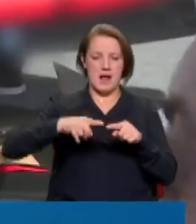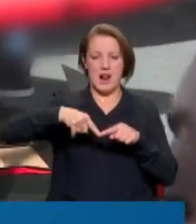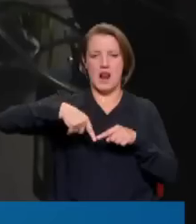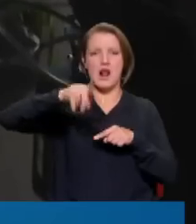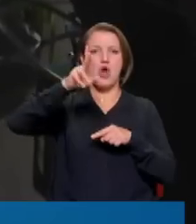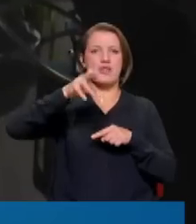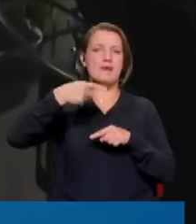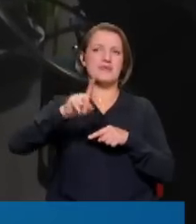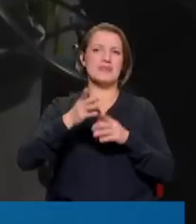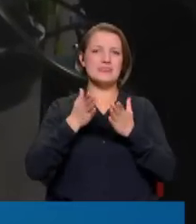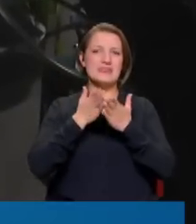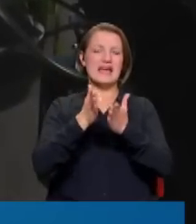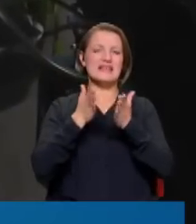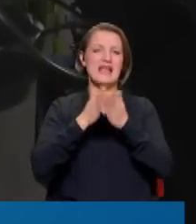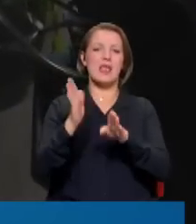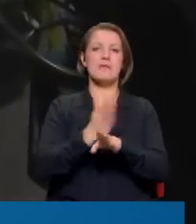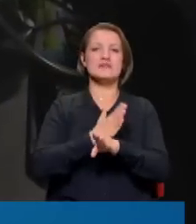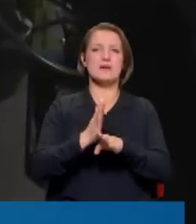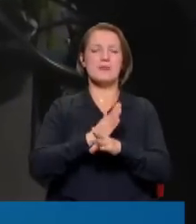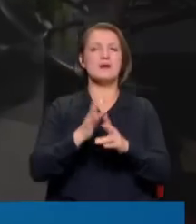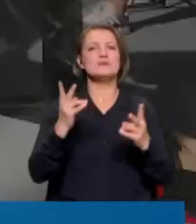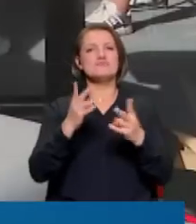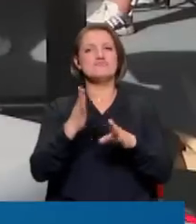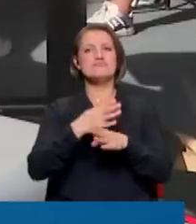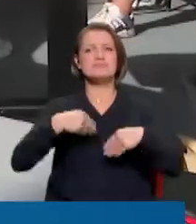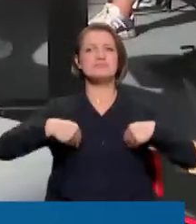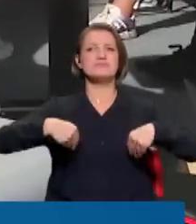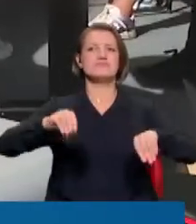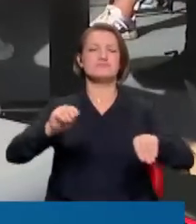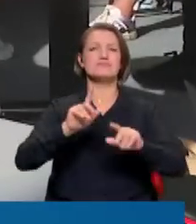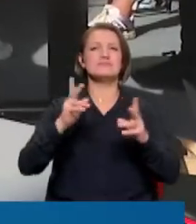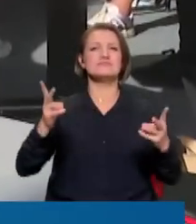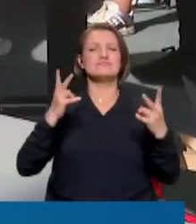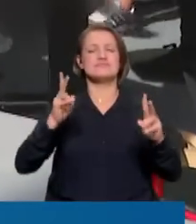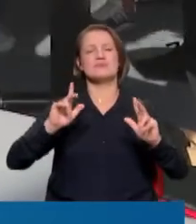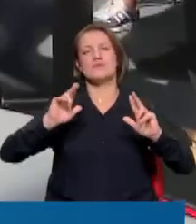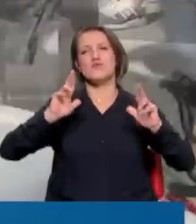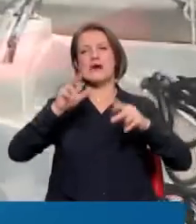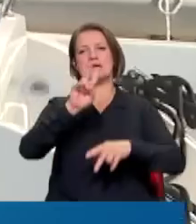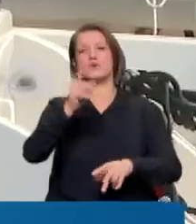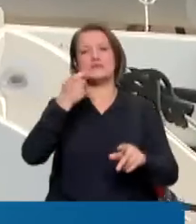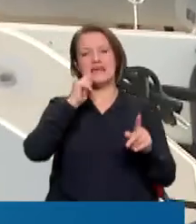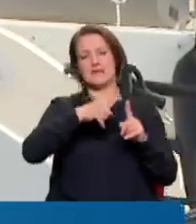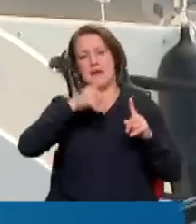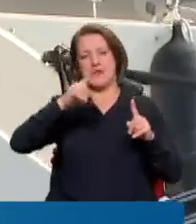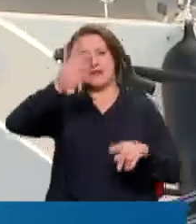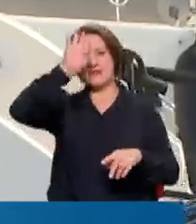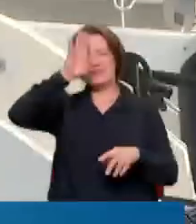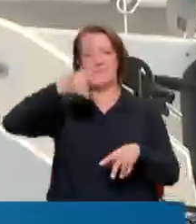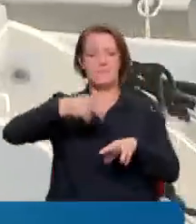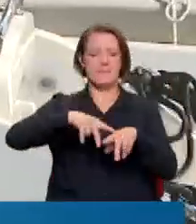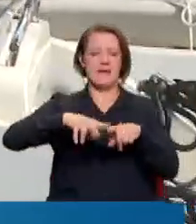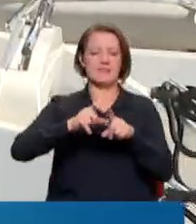kadar değişiyor tekne tekne Ekipmanları ve aksesuarların da satıldığı ihtişamlı fuar 29 Ekim'e kadar İstanbul